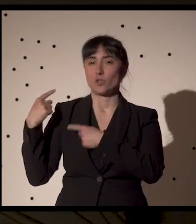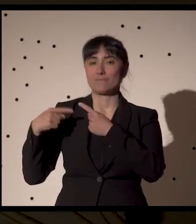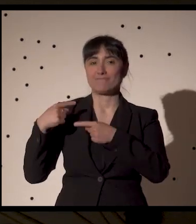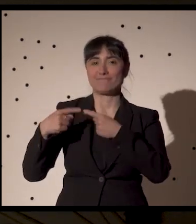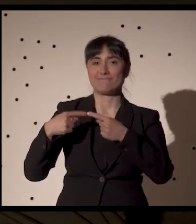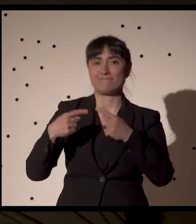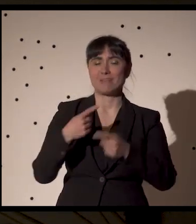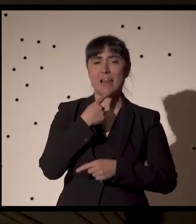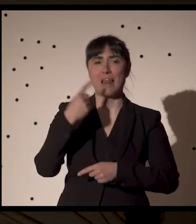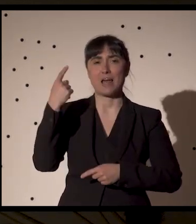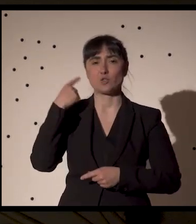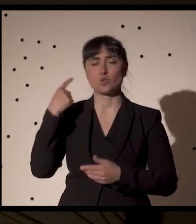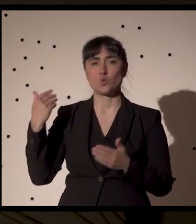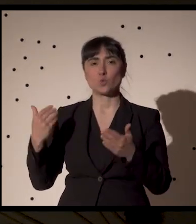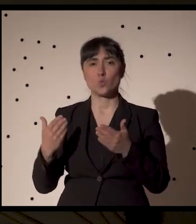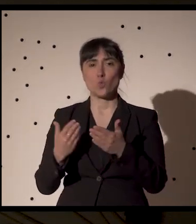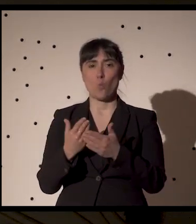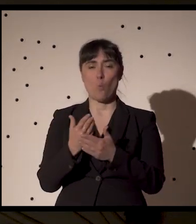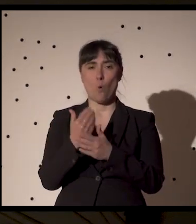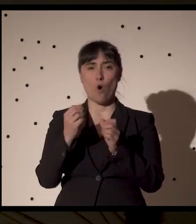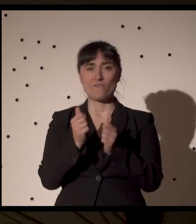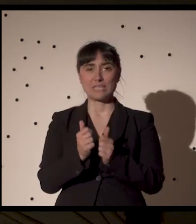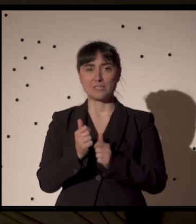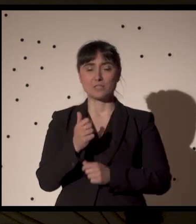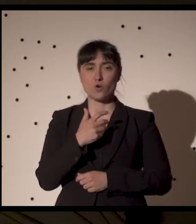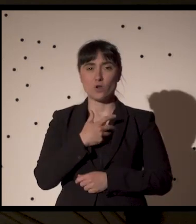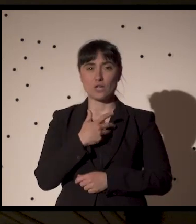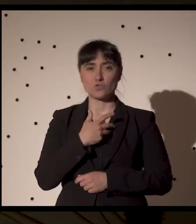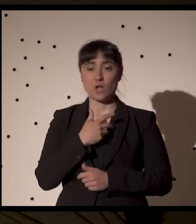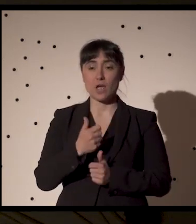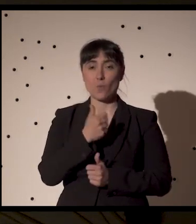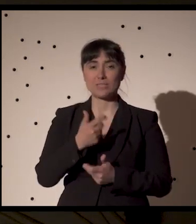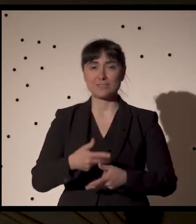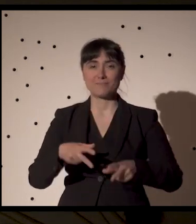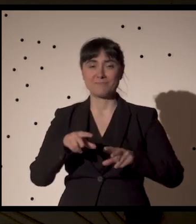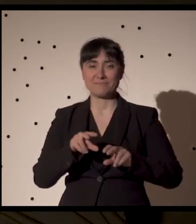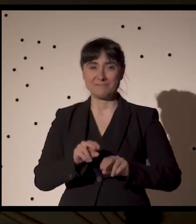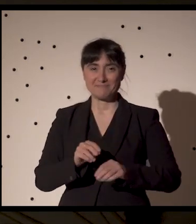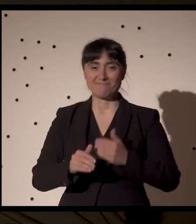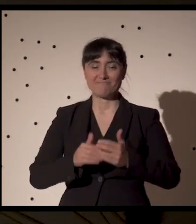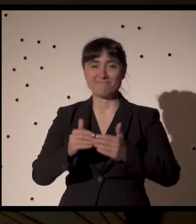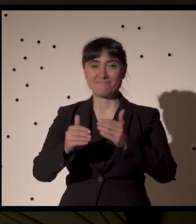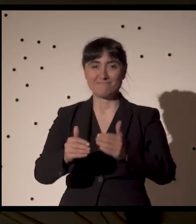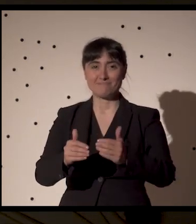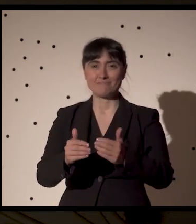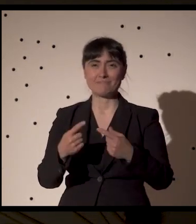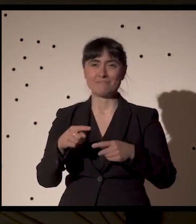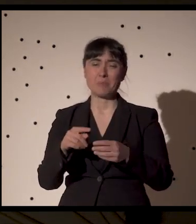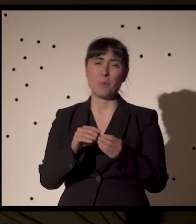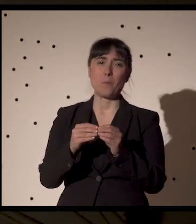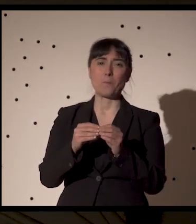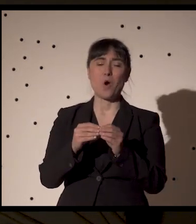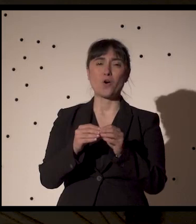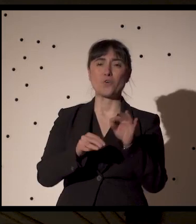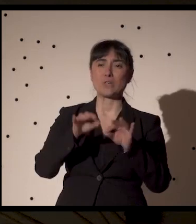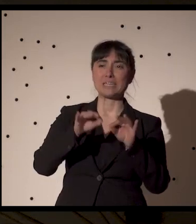a cura di Michele Dell'Utri che continuiamo anche quest'anno un modo per conoscere il teatro passando dietro le